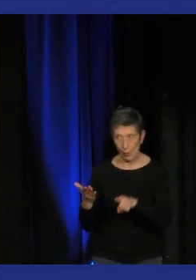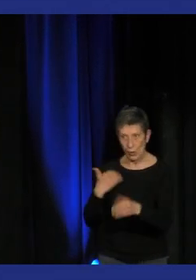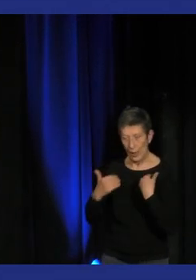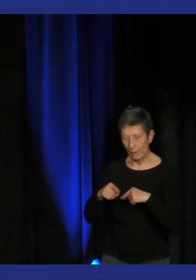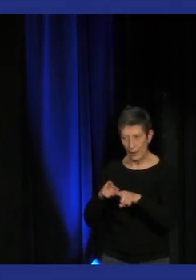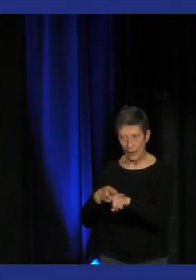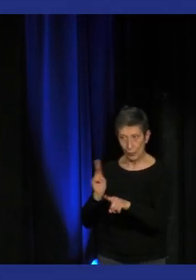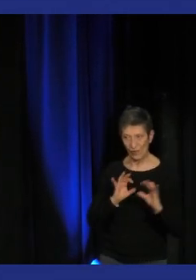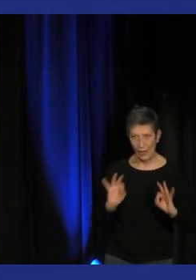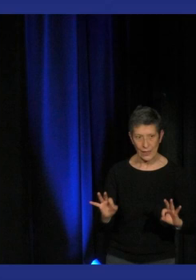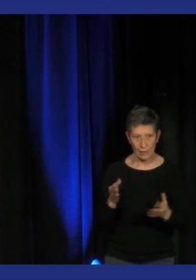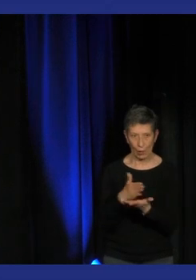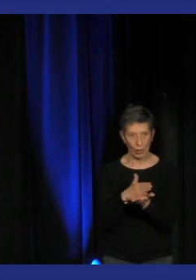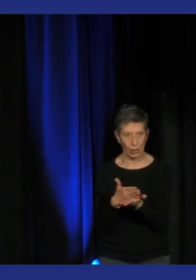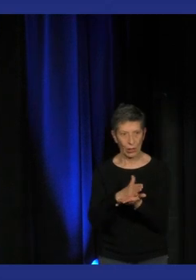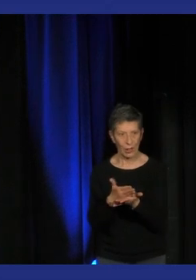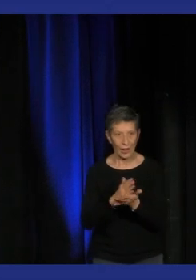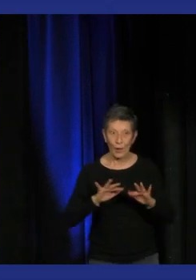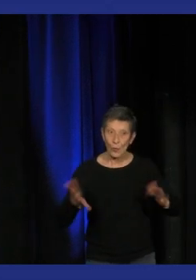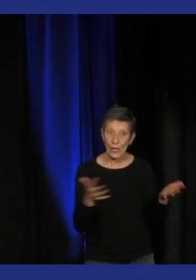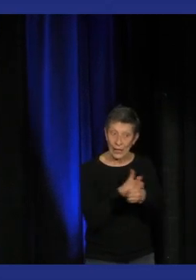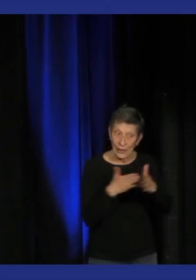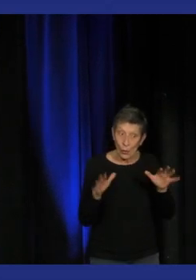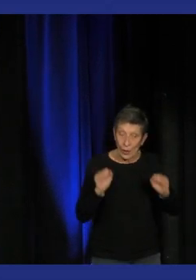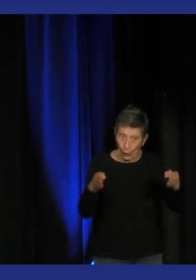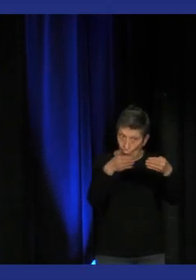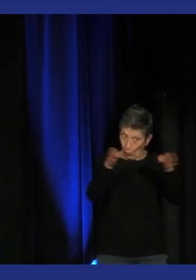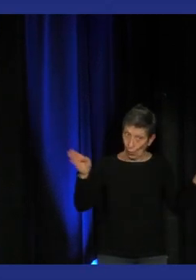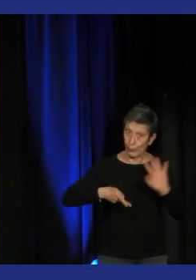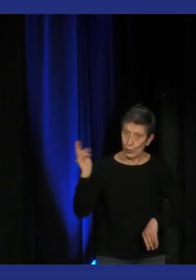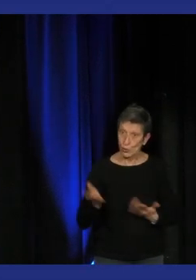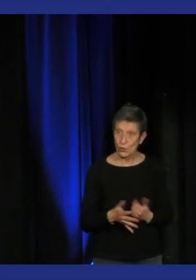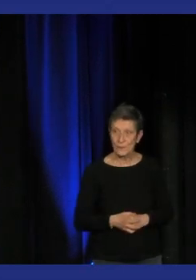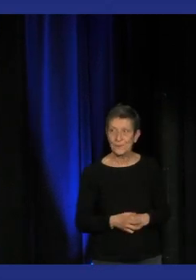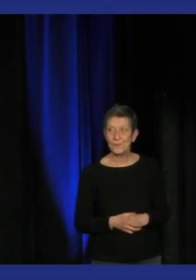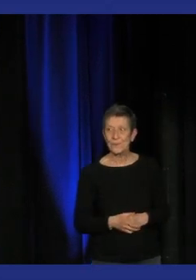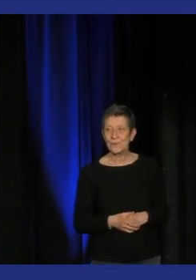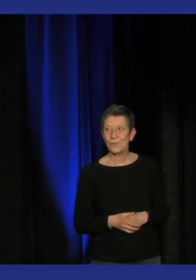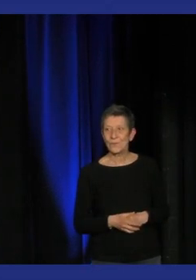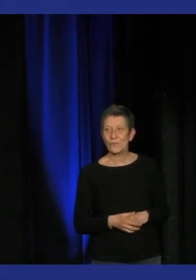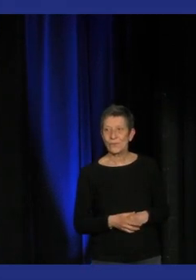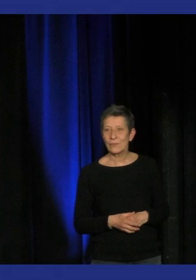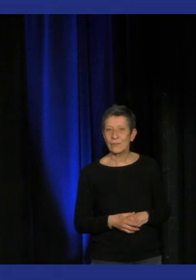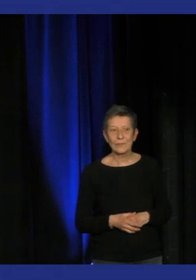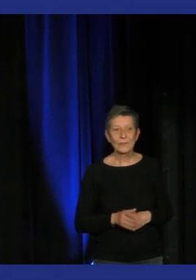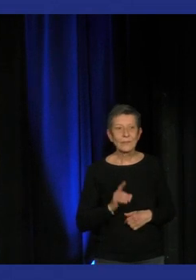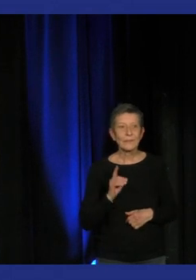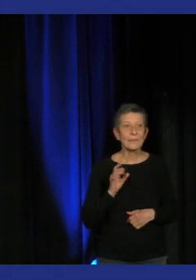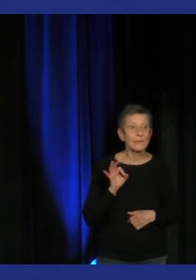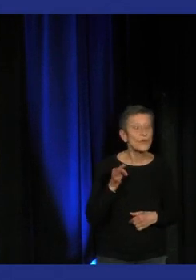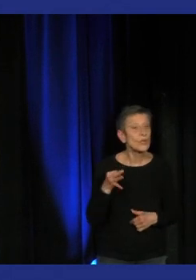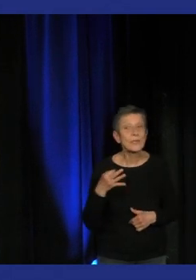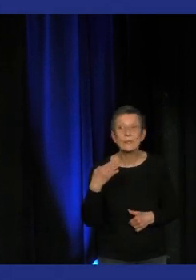est-ce que ce serait pas pertinent d'élargir un peu cette catégorie? Voilà. Ben, pour rebondir sur ce que dit Muriel et qui